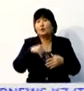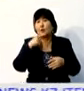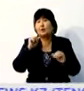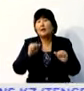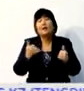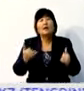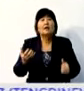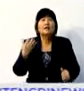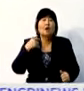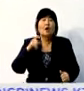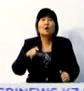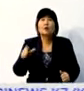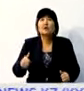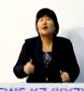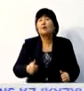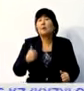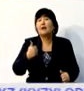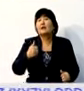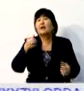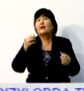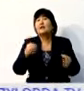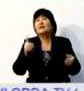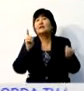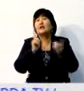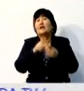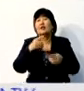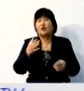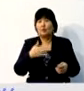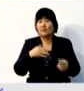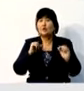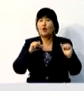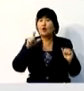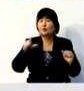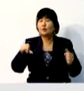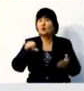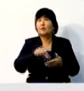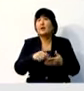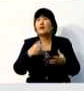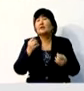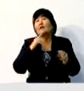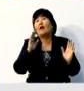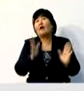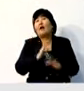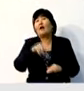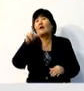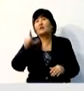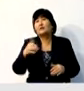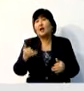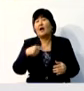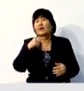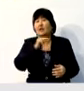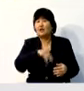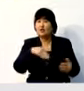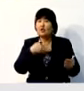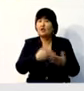Қазір қызылордалықпын деп мақтанышпен кезіген жерді айтасың. Біздің спортшыларымыз болсын, әншілеріміз болсын, жаңа айтқан